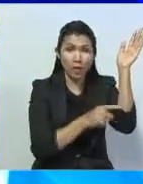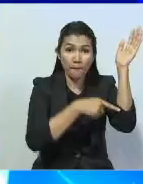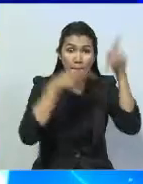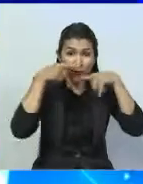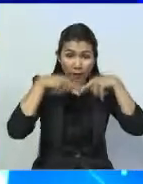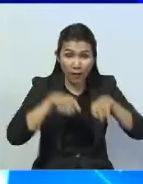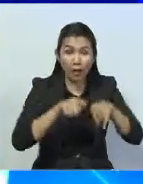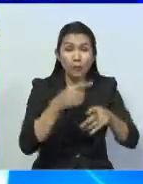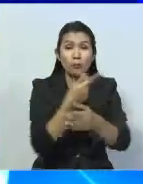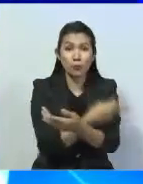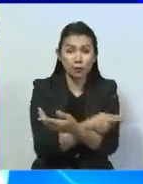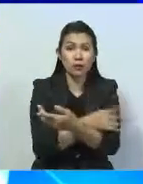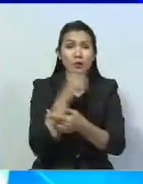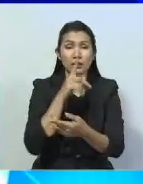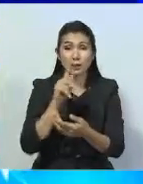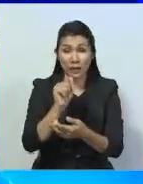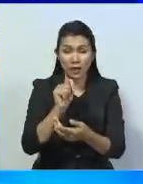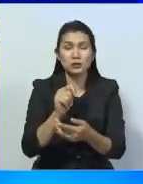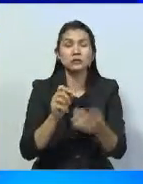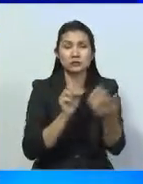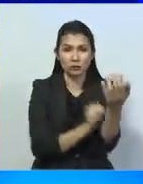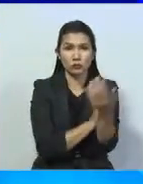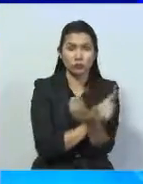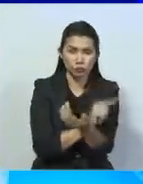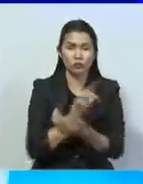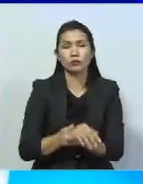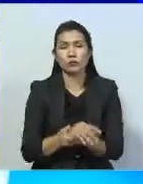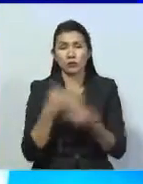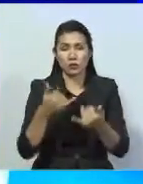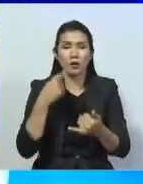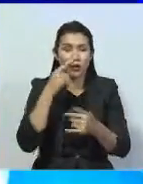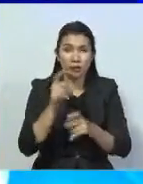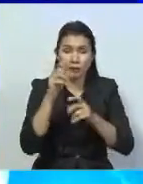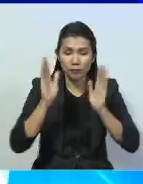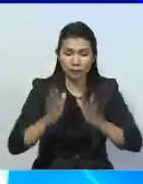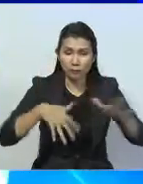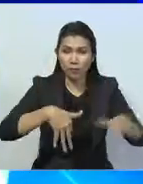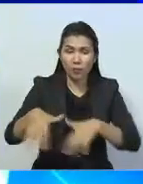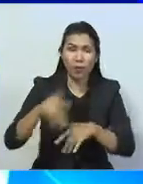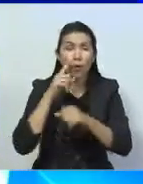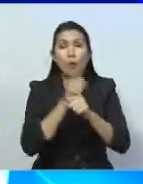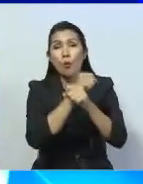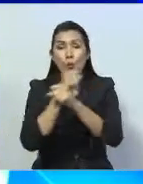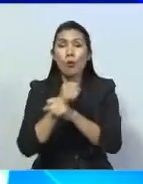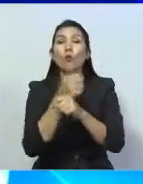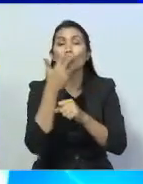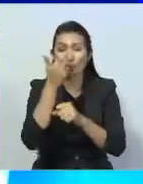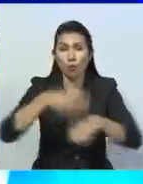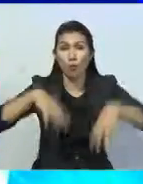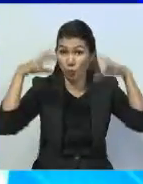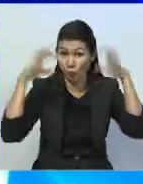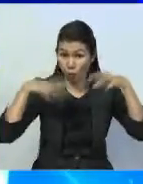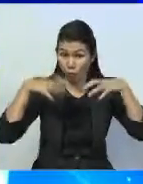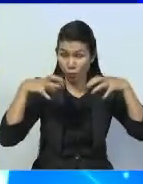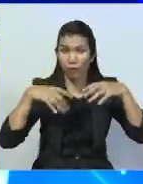องพังงาภูเก็ตกระบี่ตรังและสตูลนะคะก็ขอให้ประชาชนในพื้นที่เสี่ยงภัยระมัดระวังอันตรายจากฝนที่ตกหนักนะค